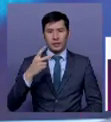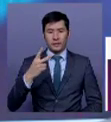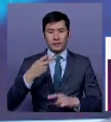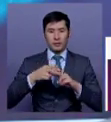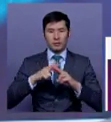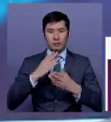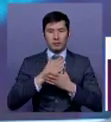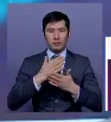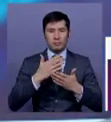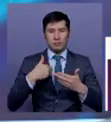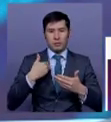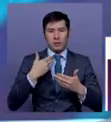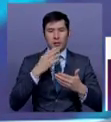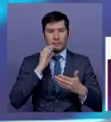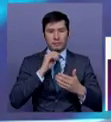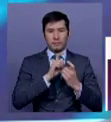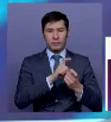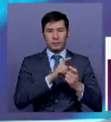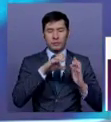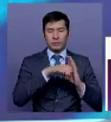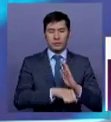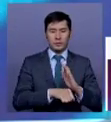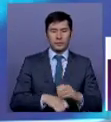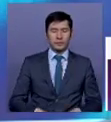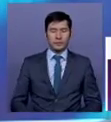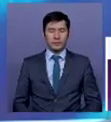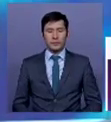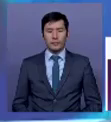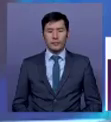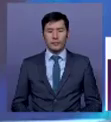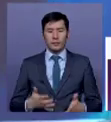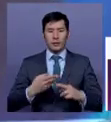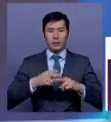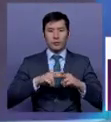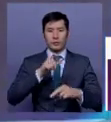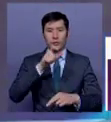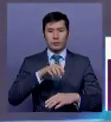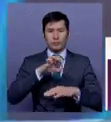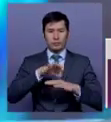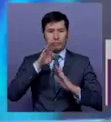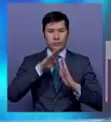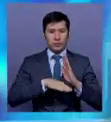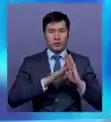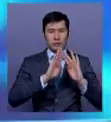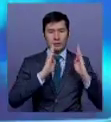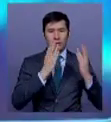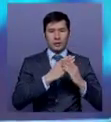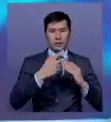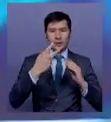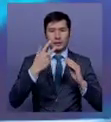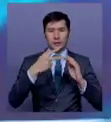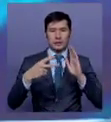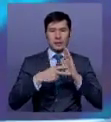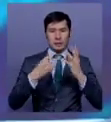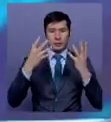медикаменттерге клиникалық зерттеулер жүргізіліп жатыр. Екпелерді зерттелу үстінде. Ал инкубациялық кезеңге келетін болсақ, 37 күн өте сирек